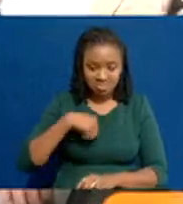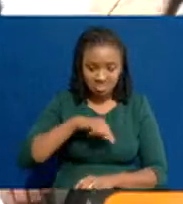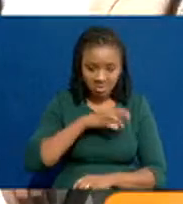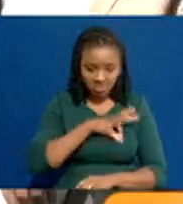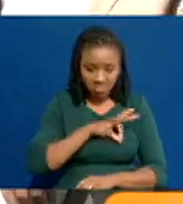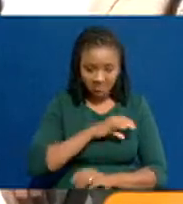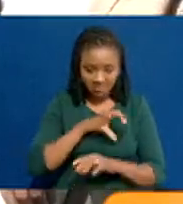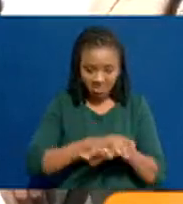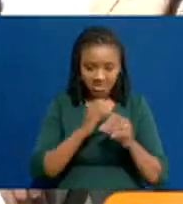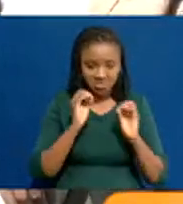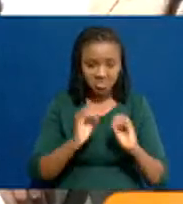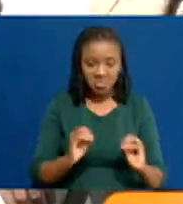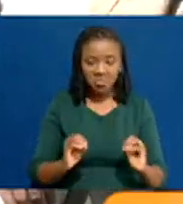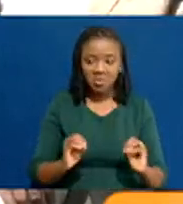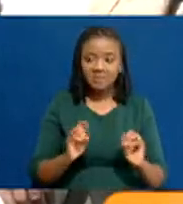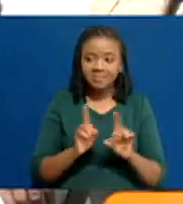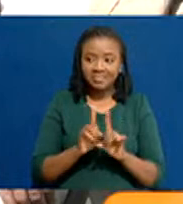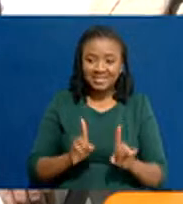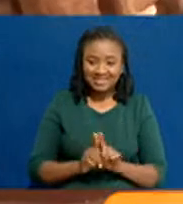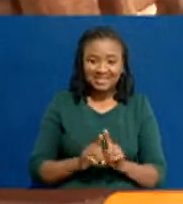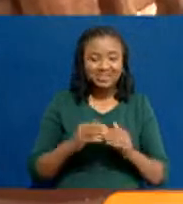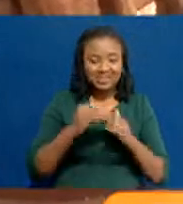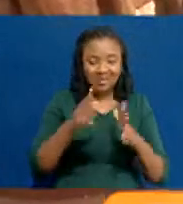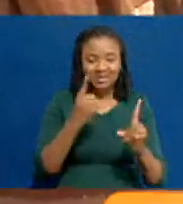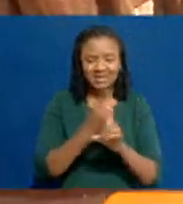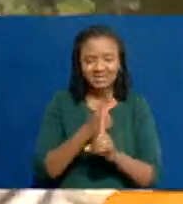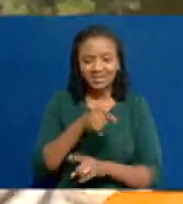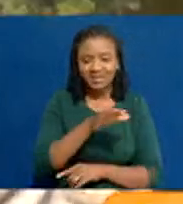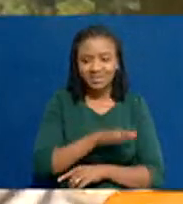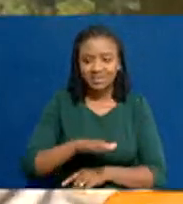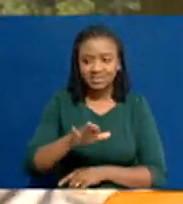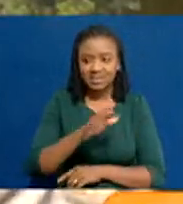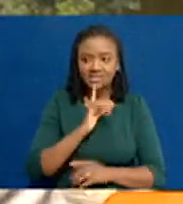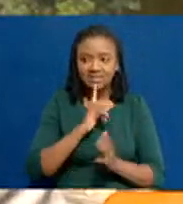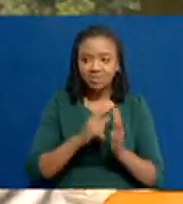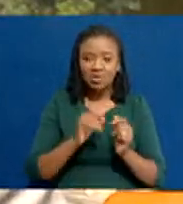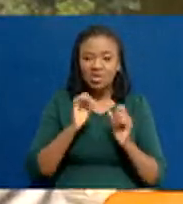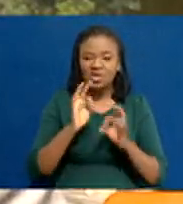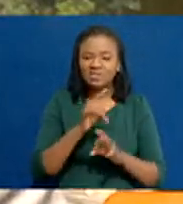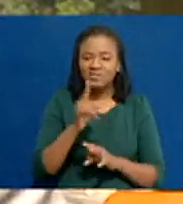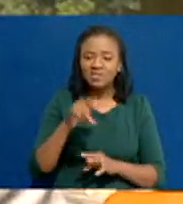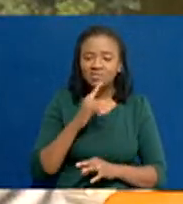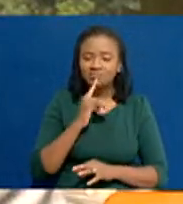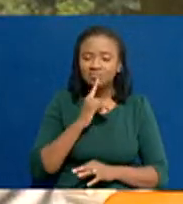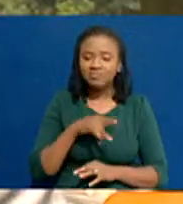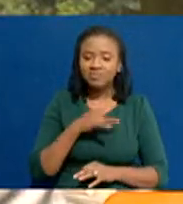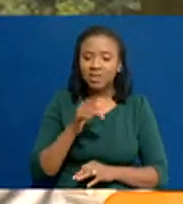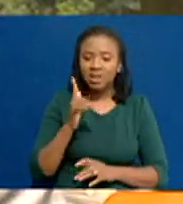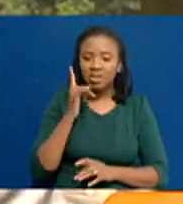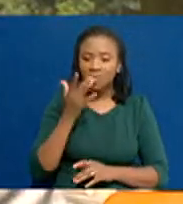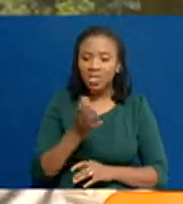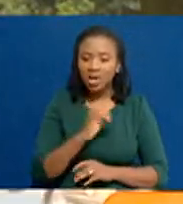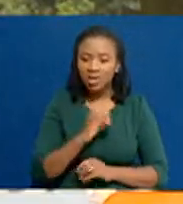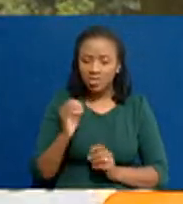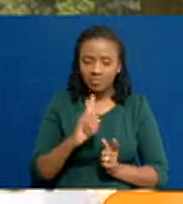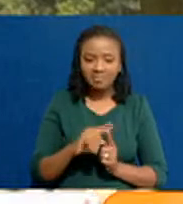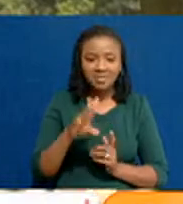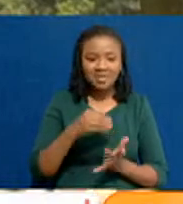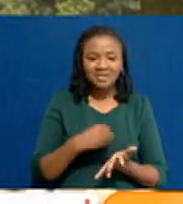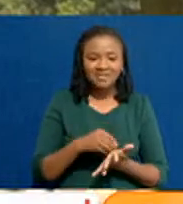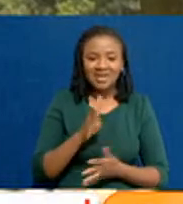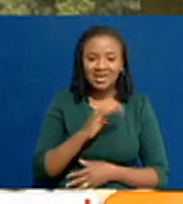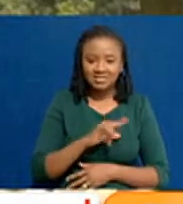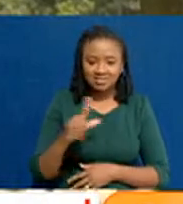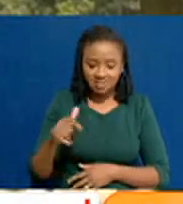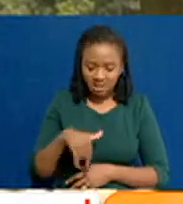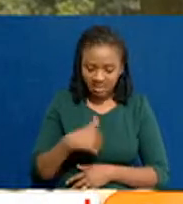jambo linalowakera hata viongozi wa eneo hili. Watu wanasema hakuna sheria, nataka waambie kwamba sheria ipo. Finance bill ambao mimi nimeasenti